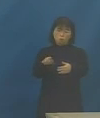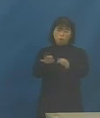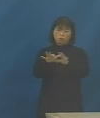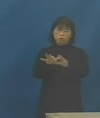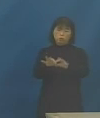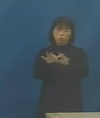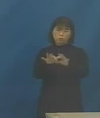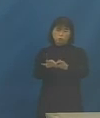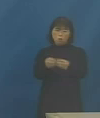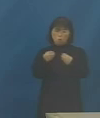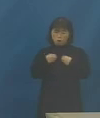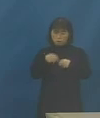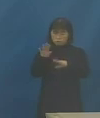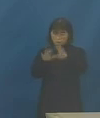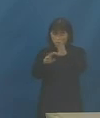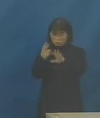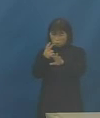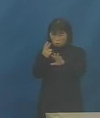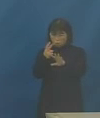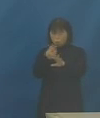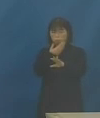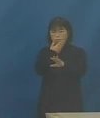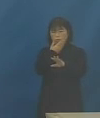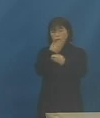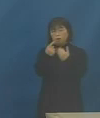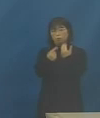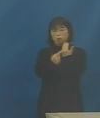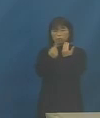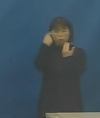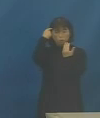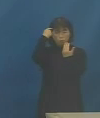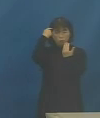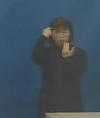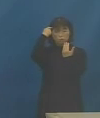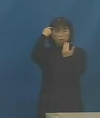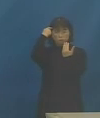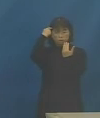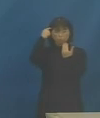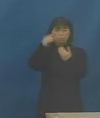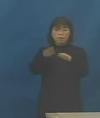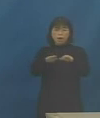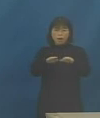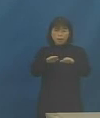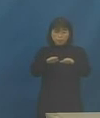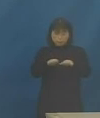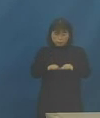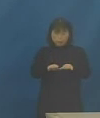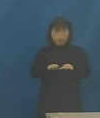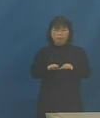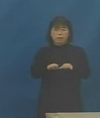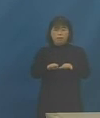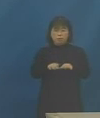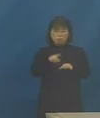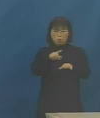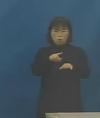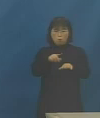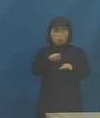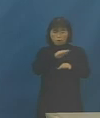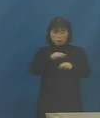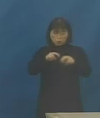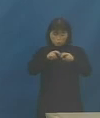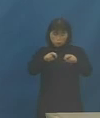ての感染どうこうというものは重要なポイントになると思いますよ今現在の我々の分析